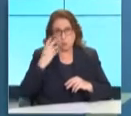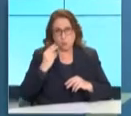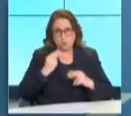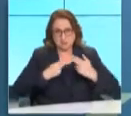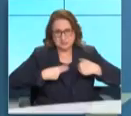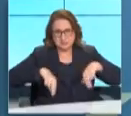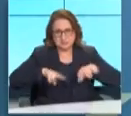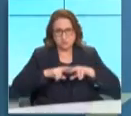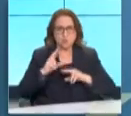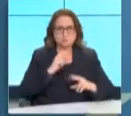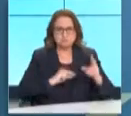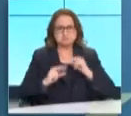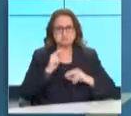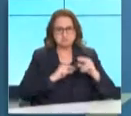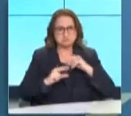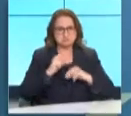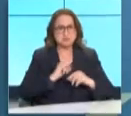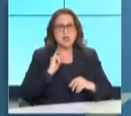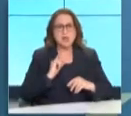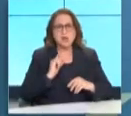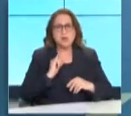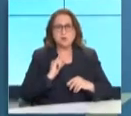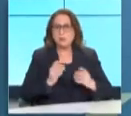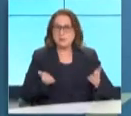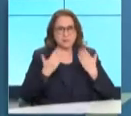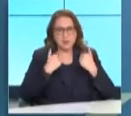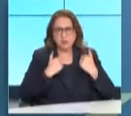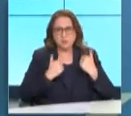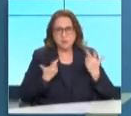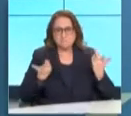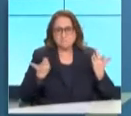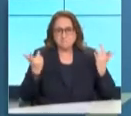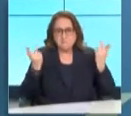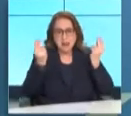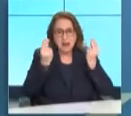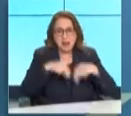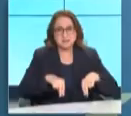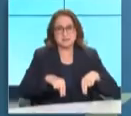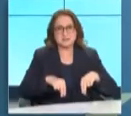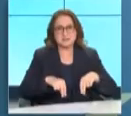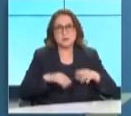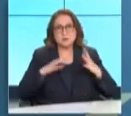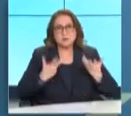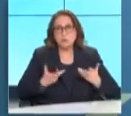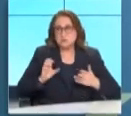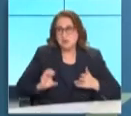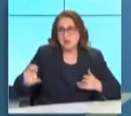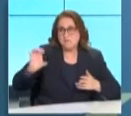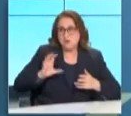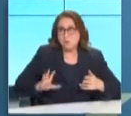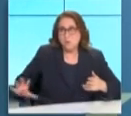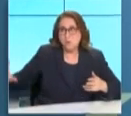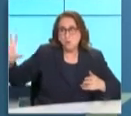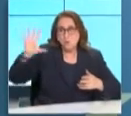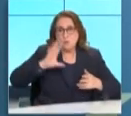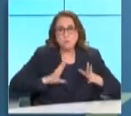Ευρωπαϊκό Συμβούλιο χωρίς να υπάρχει ακόμα κοινός τόπος για τον τρόπο με τον οποίο ευρωπαϊκά πρέπει να αντιδράσουμε